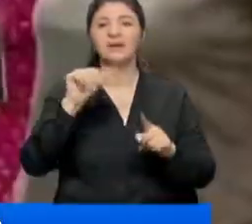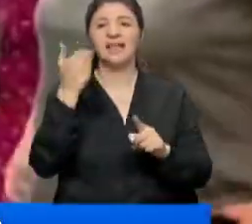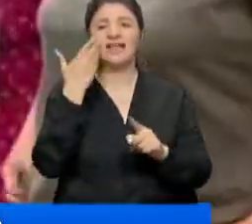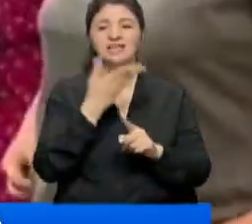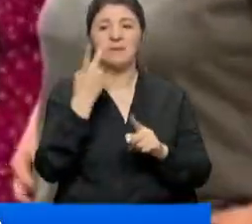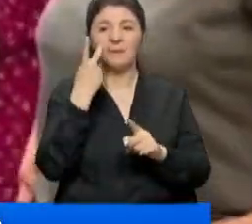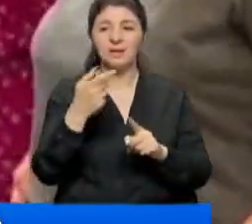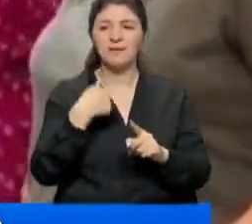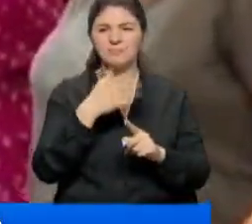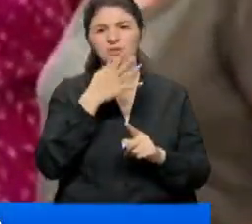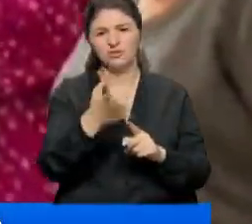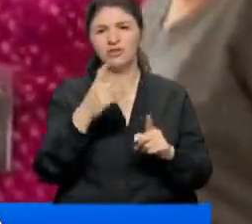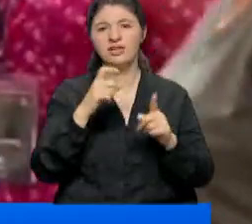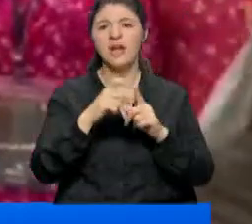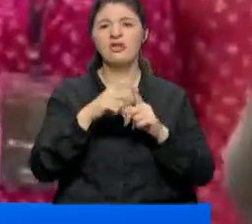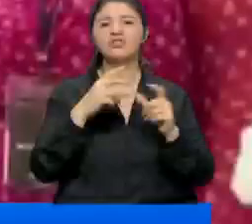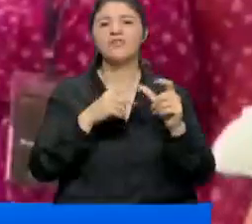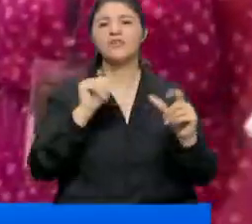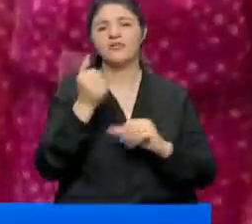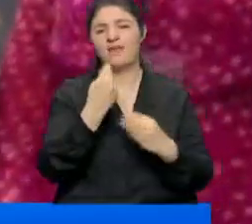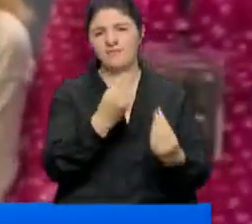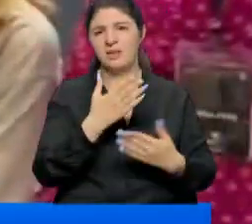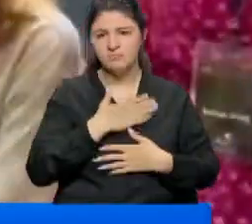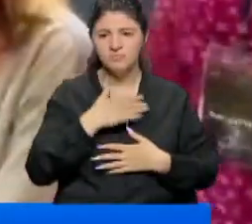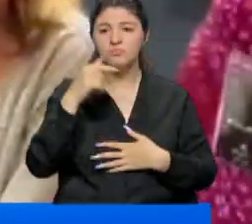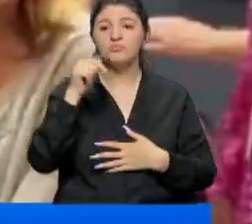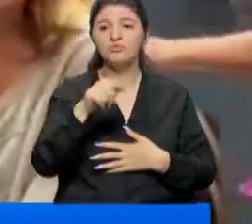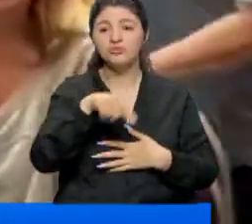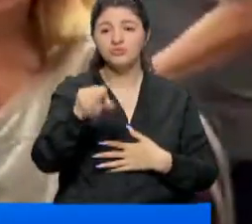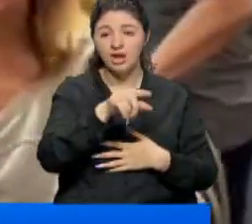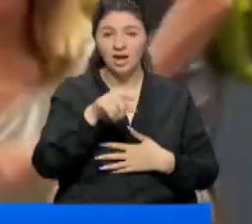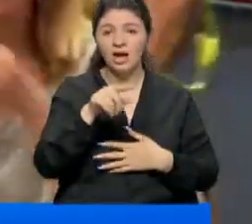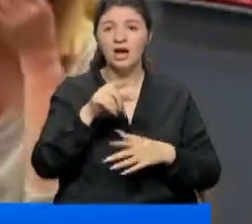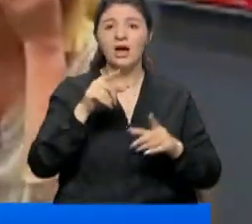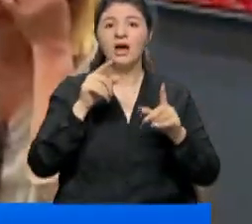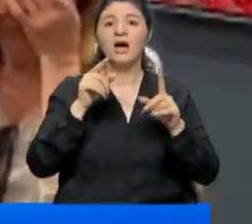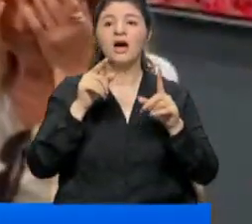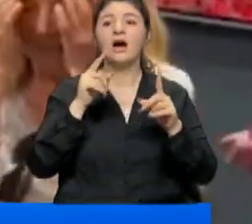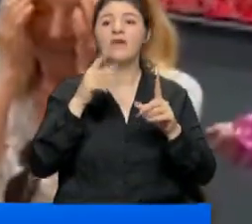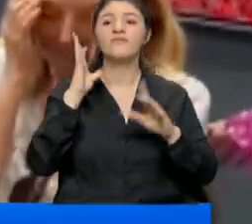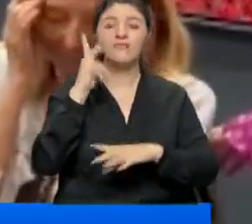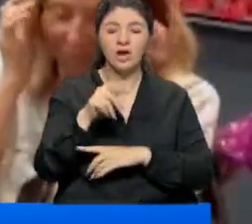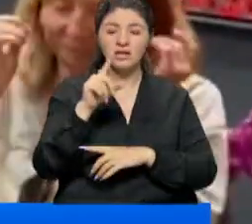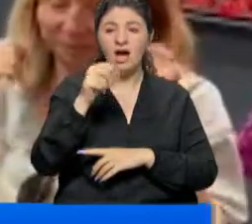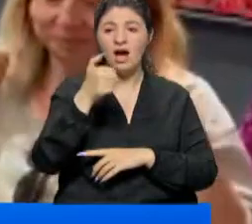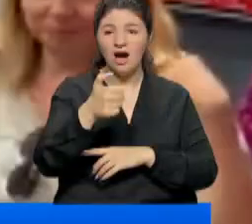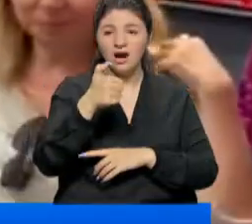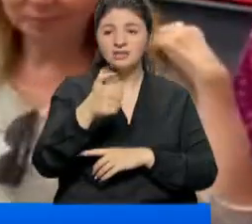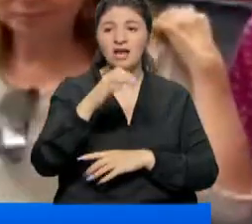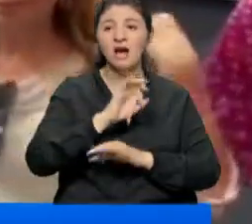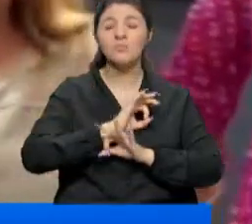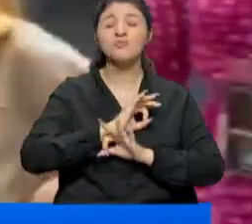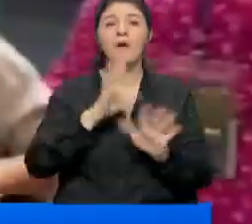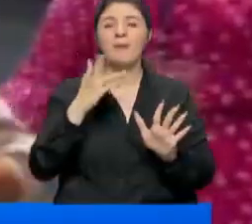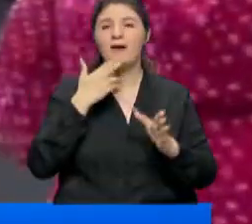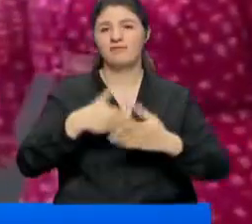değerli izleyenler Bakın ben biliyorsunuz Darüşşafaka çok değer veriyorum burada fuarda 16 harika